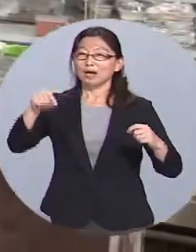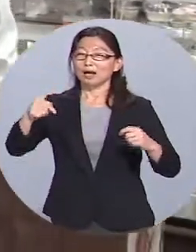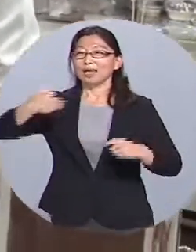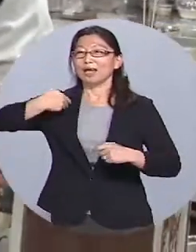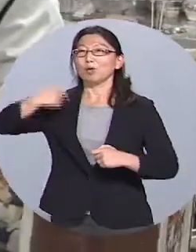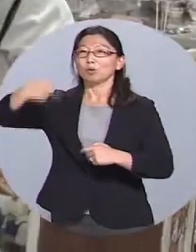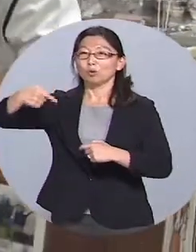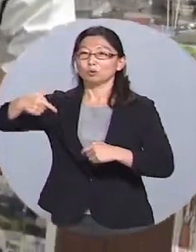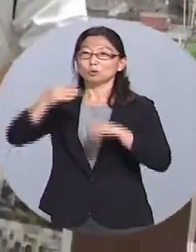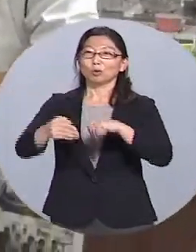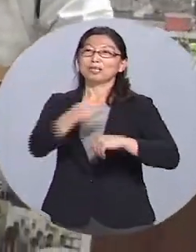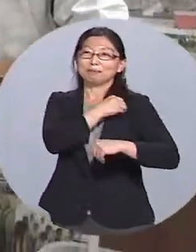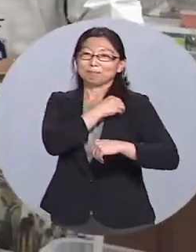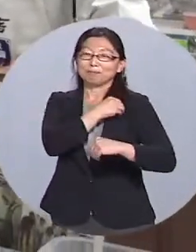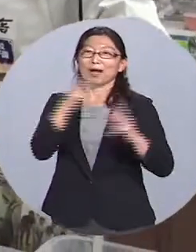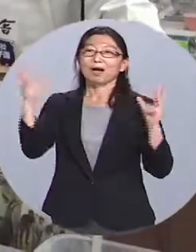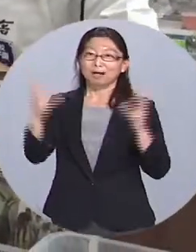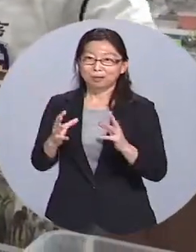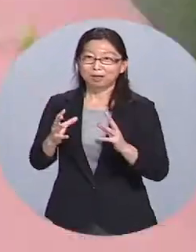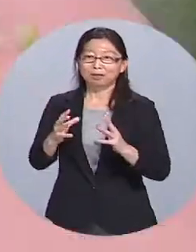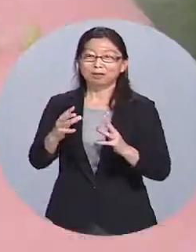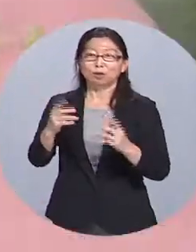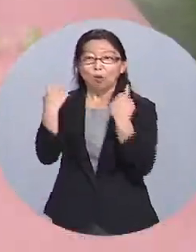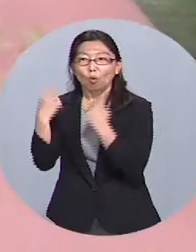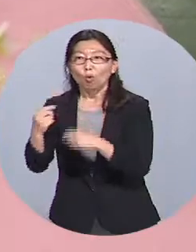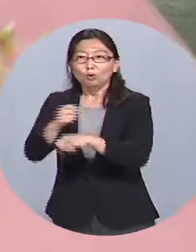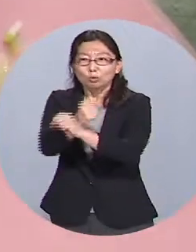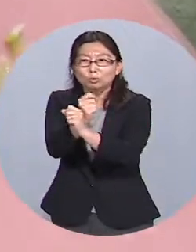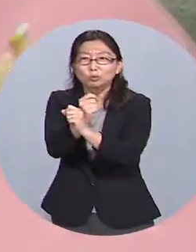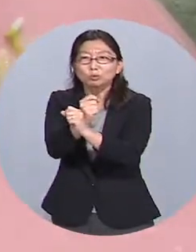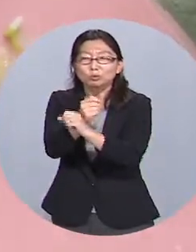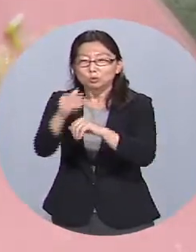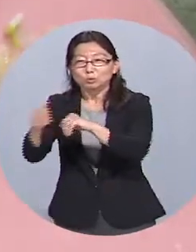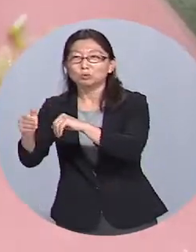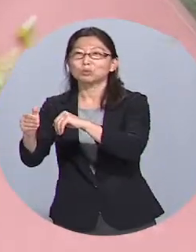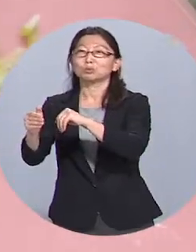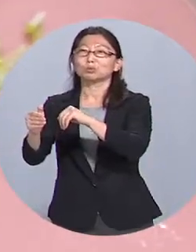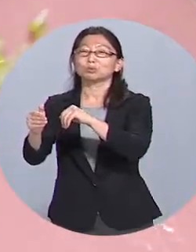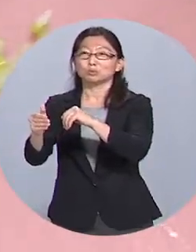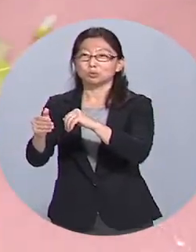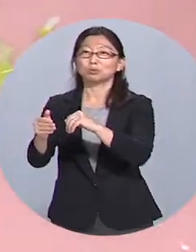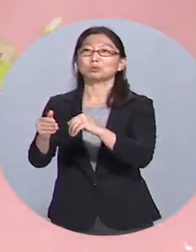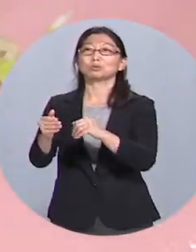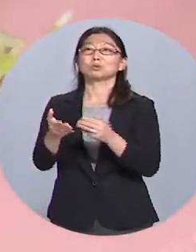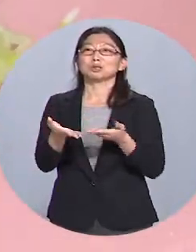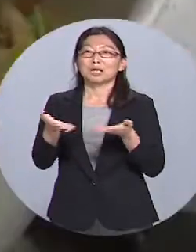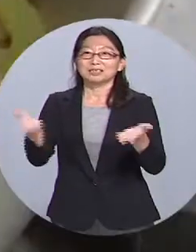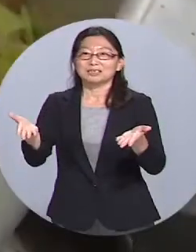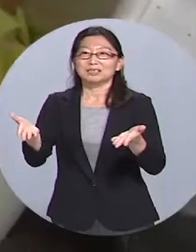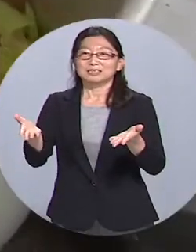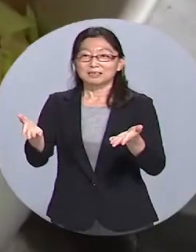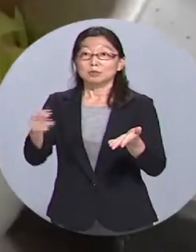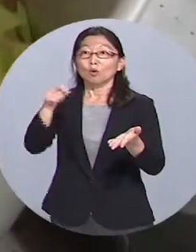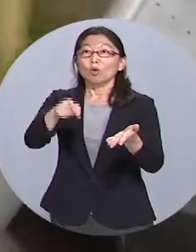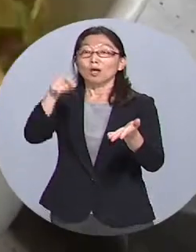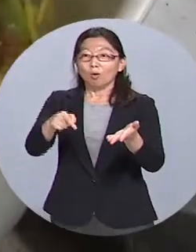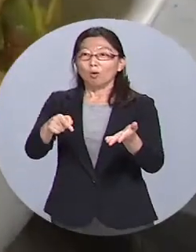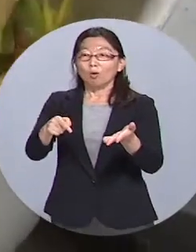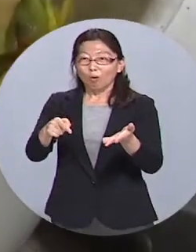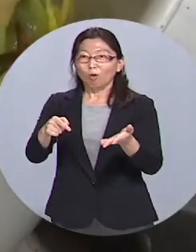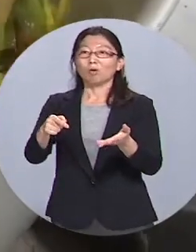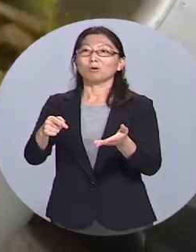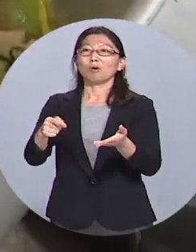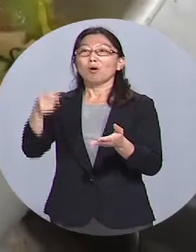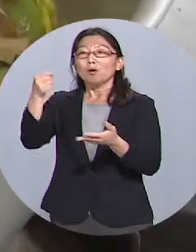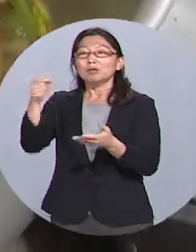諭、調理員などが作る独自の工夫がいっぱい詰まった栄養満点の給食を、栄養学のプロや食べる立場の